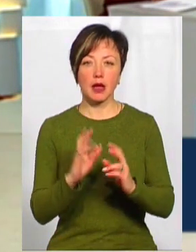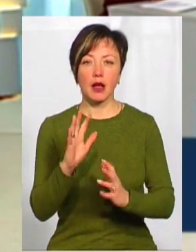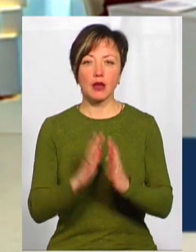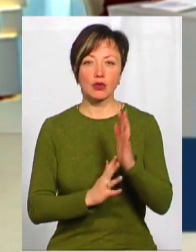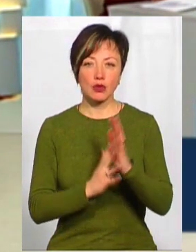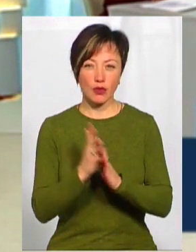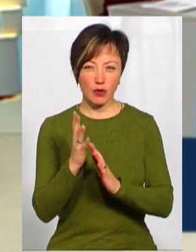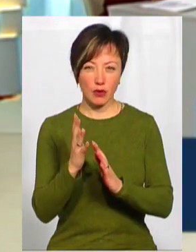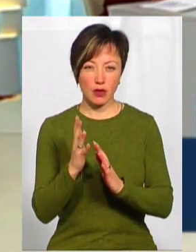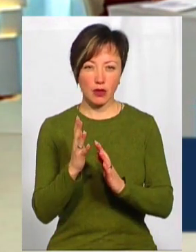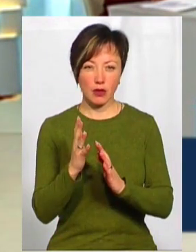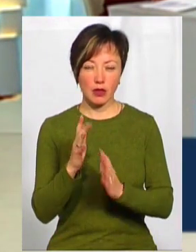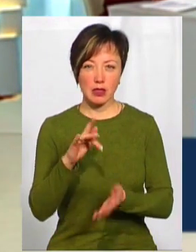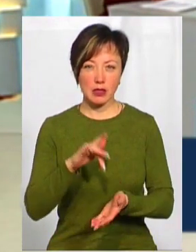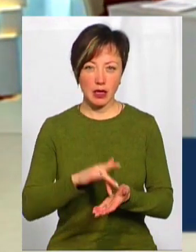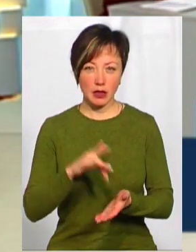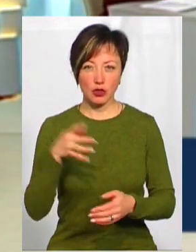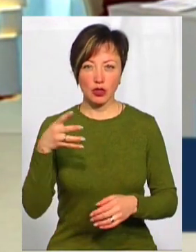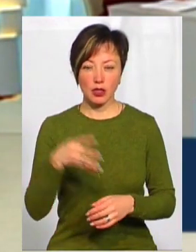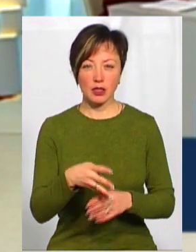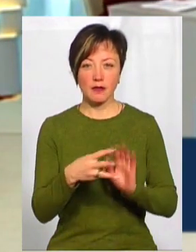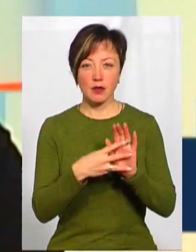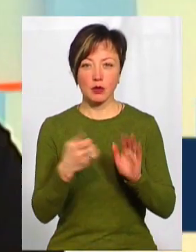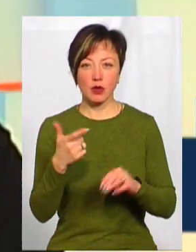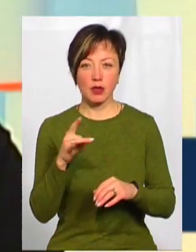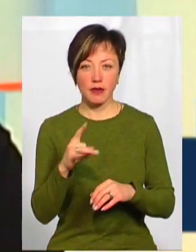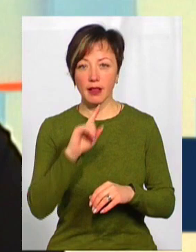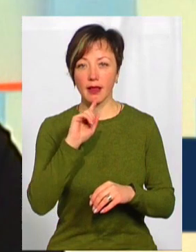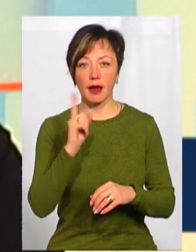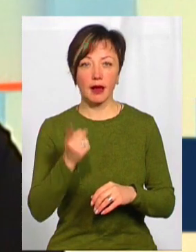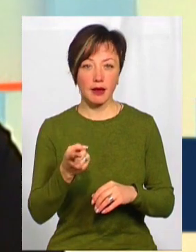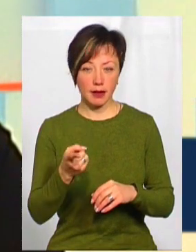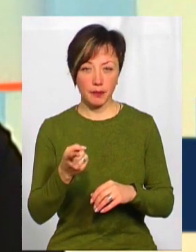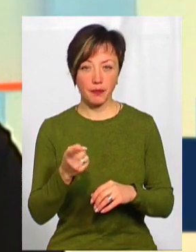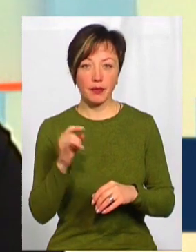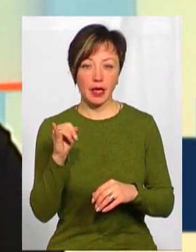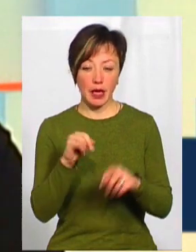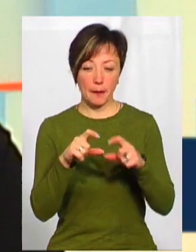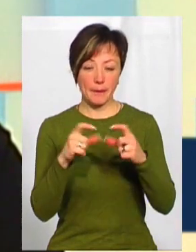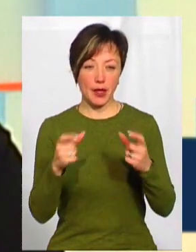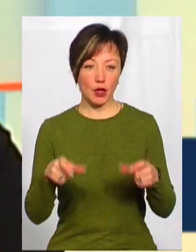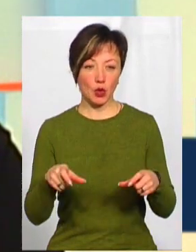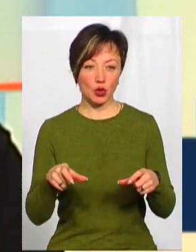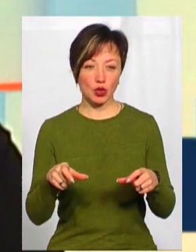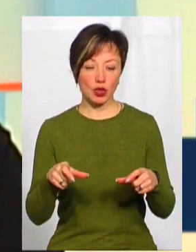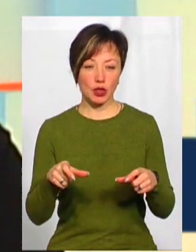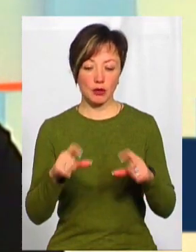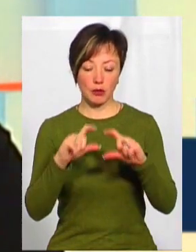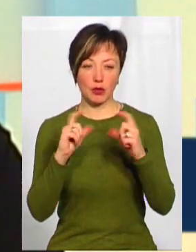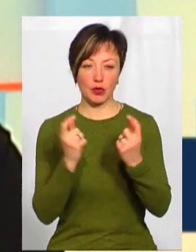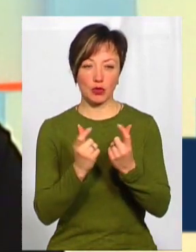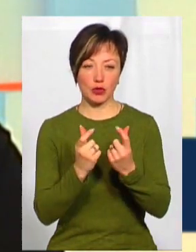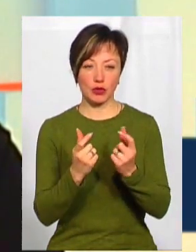«Лісовий інноваційно-аналітичний центр» – 4 800 гривень на рік. Ну і бирочка, сама